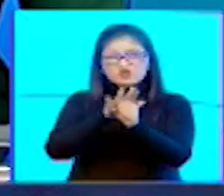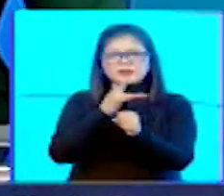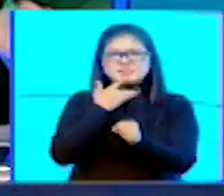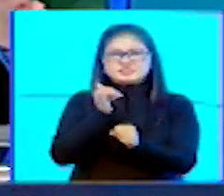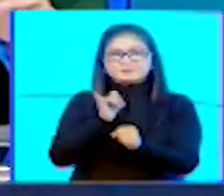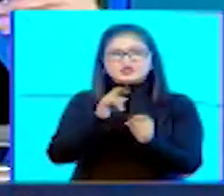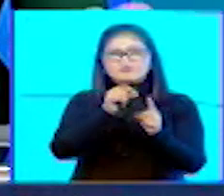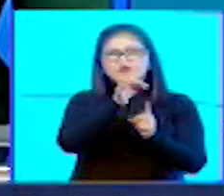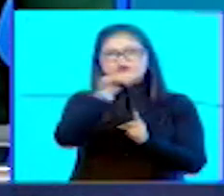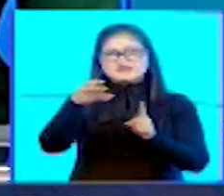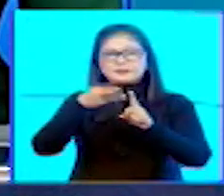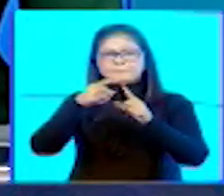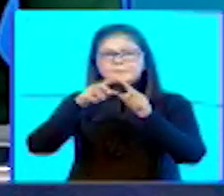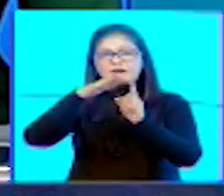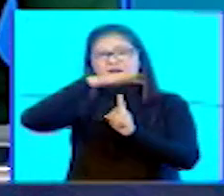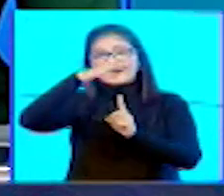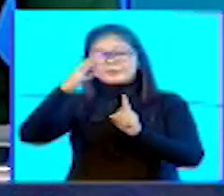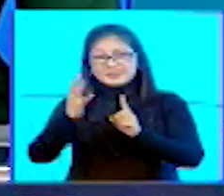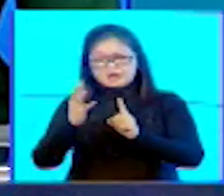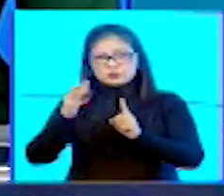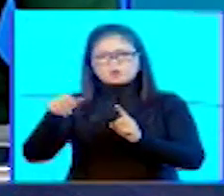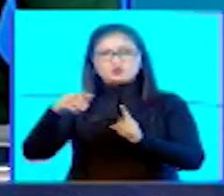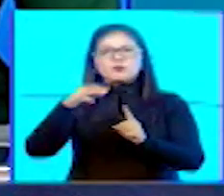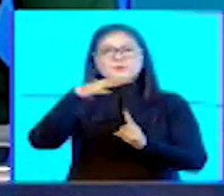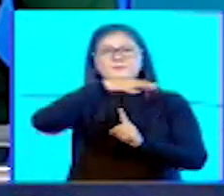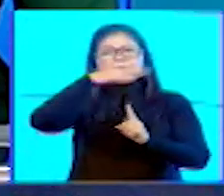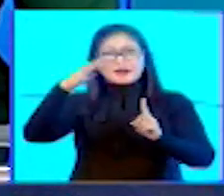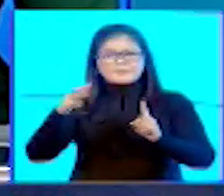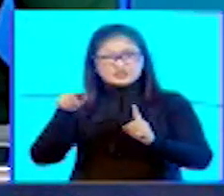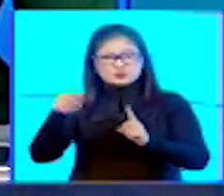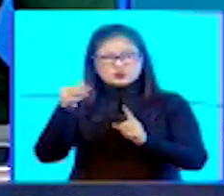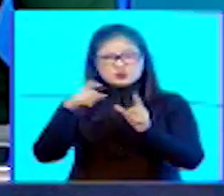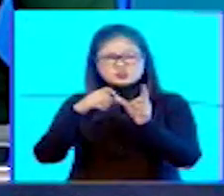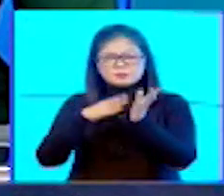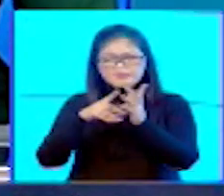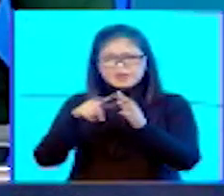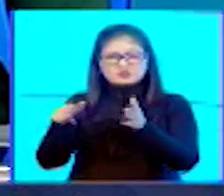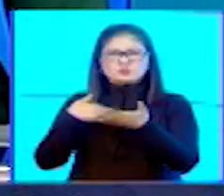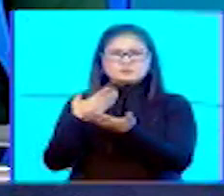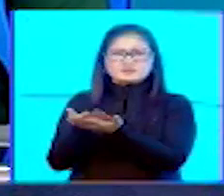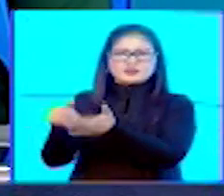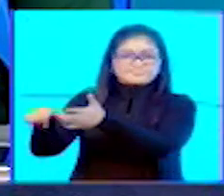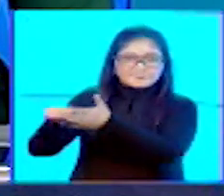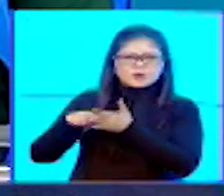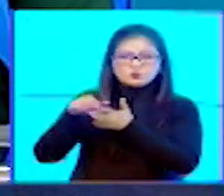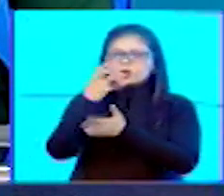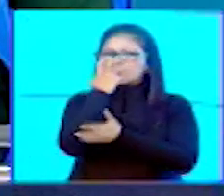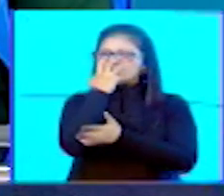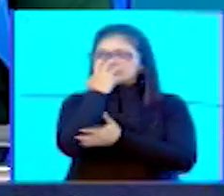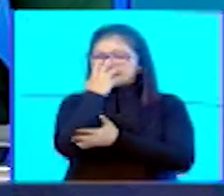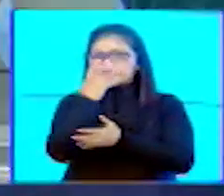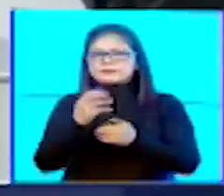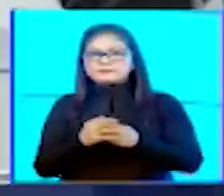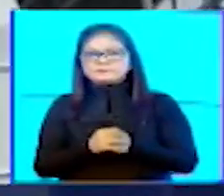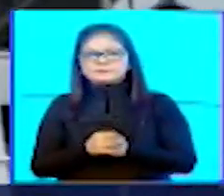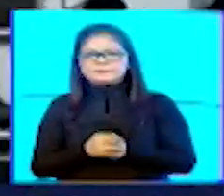Belitung. Gubernur Kepulauan Bangka Belitung, Erzaldi Rosman, meminta bantuan oksigen kepada TNI AL.